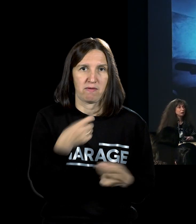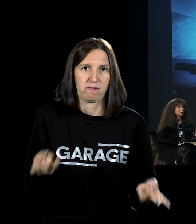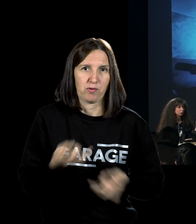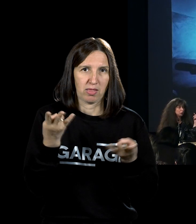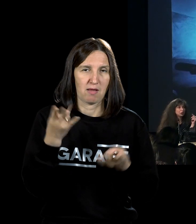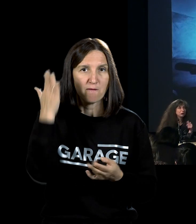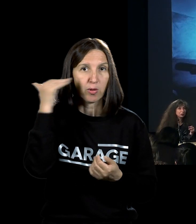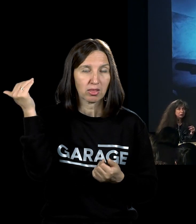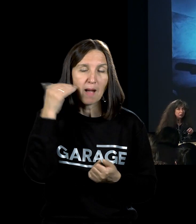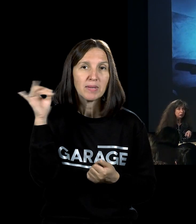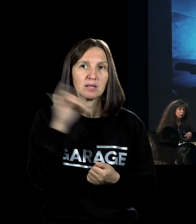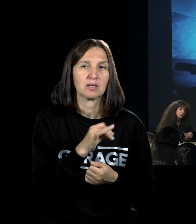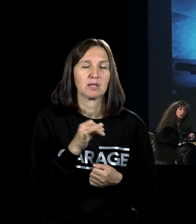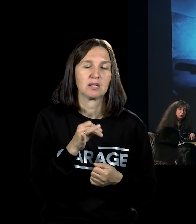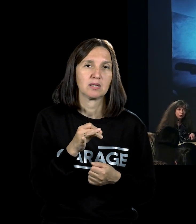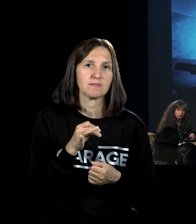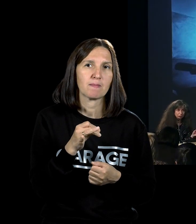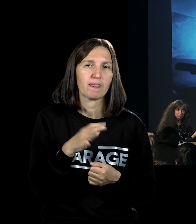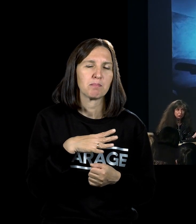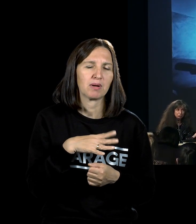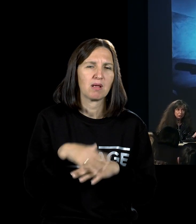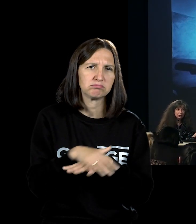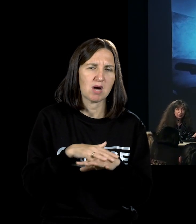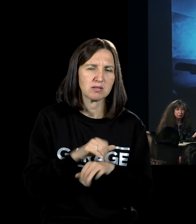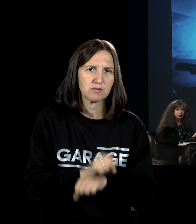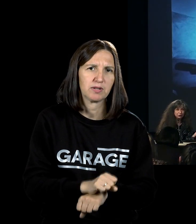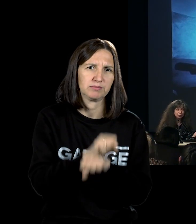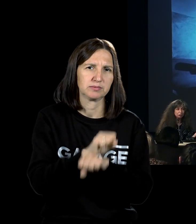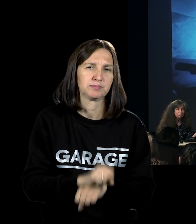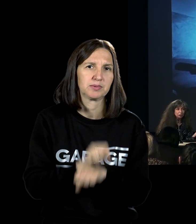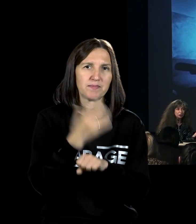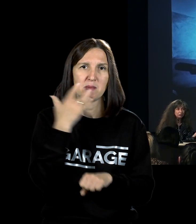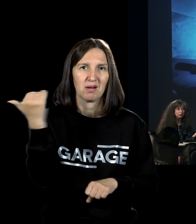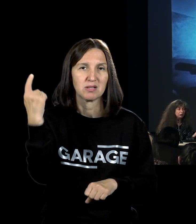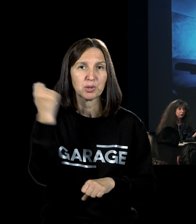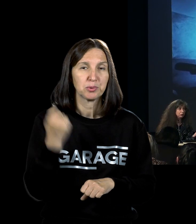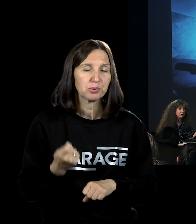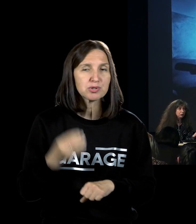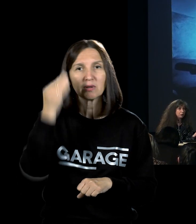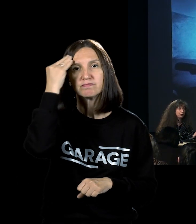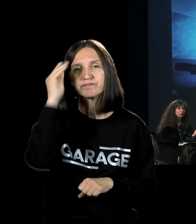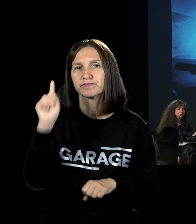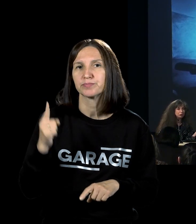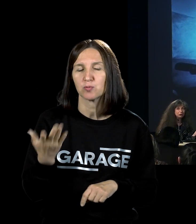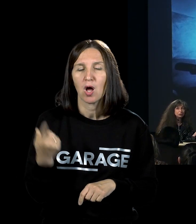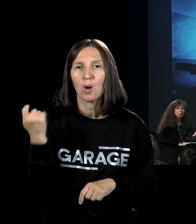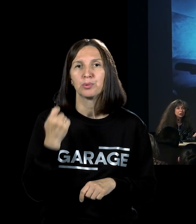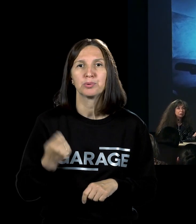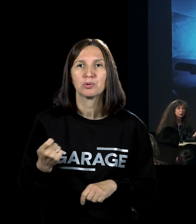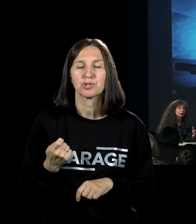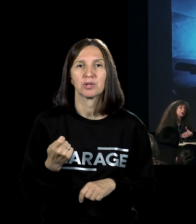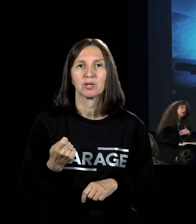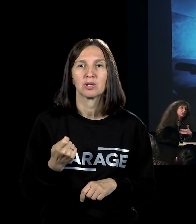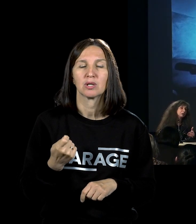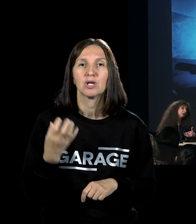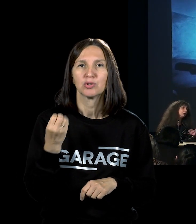что художники закрывают еще одну выставку, которая параллельно проходила, в которой он участвовал в Нью-Йоркском еврейском музее,